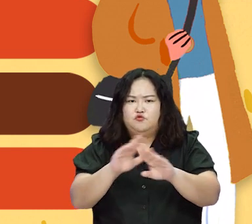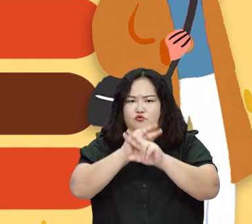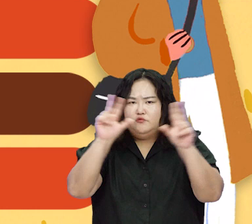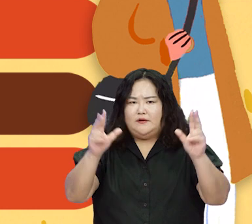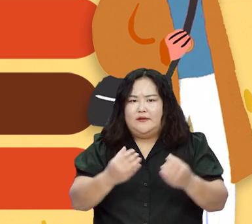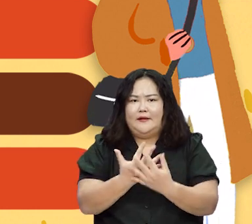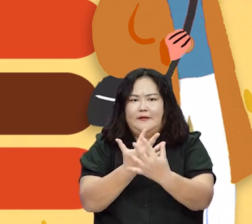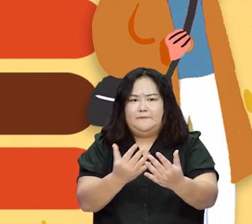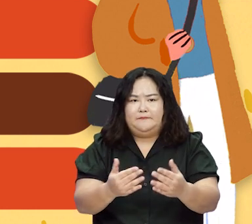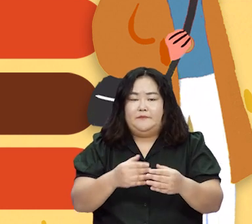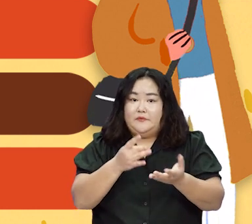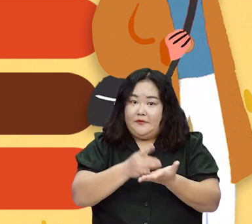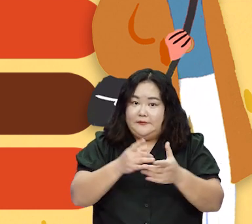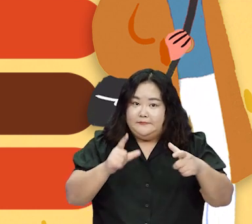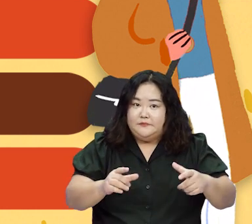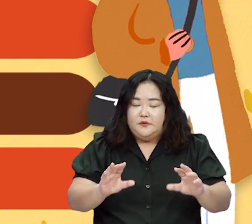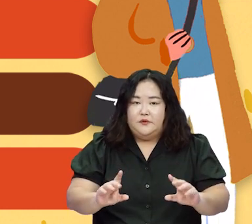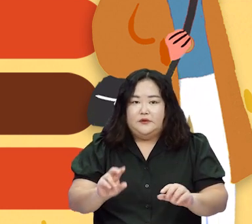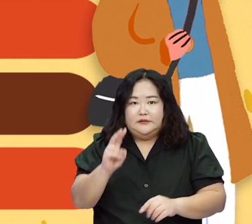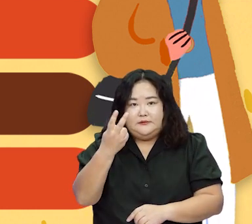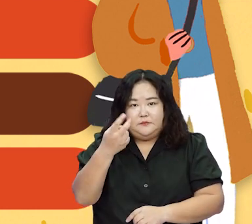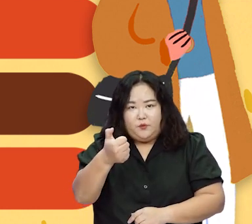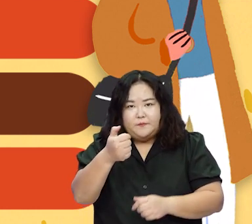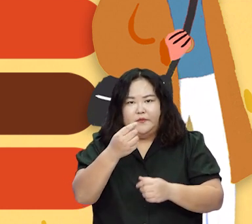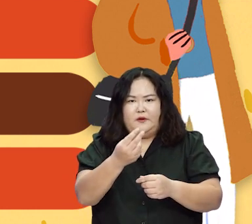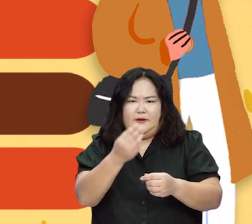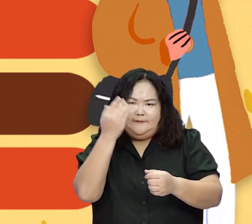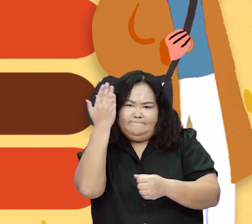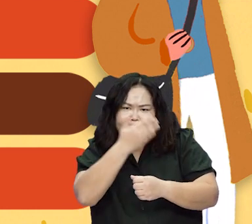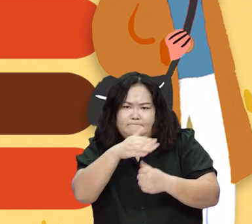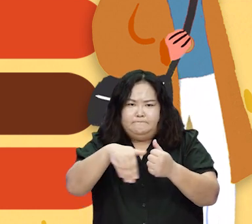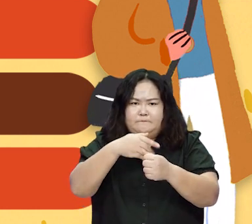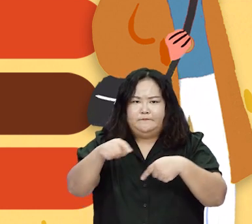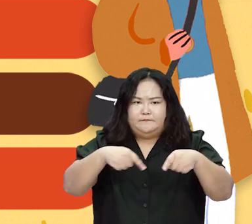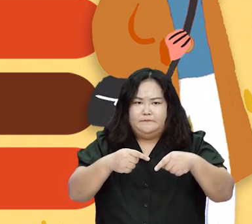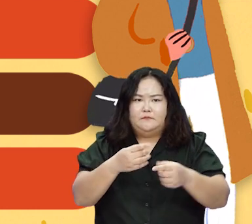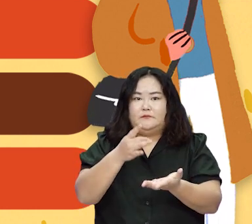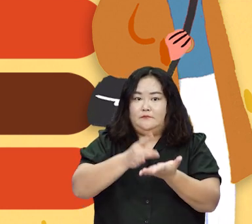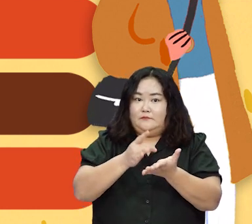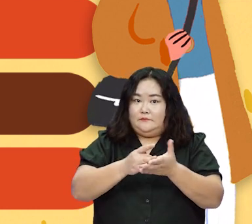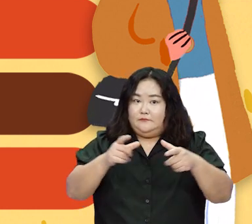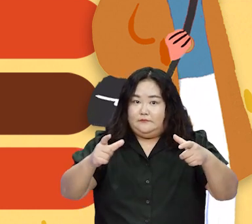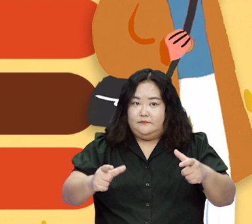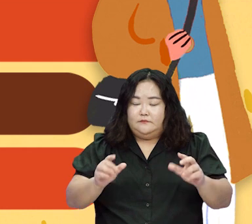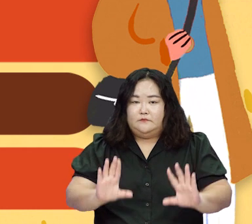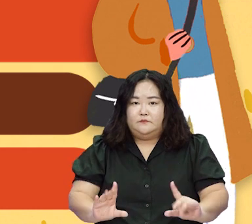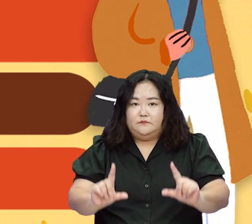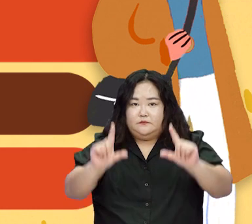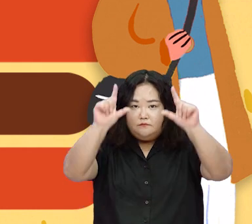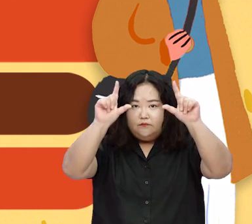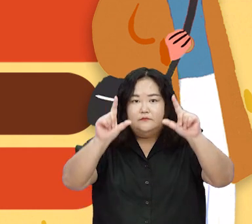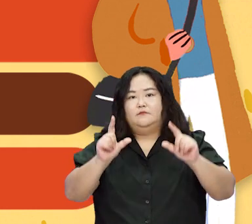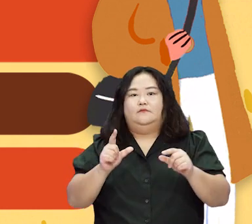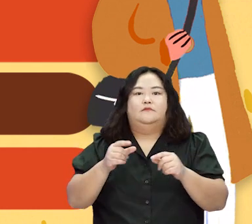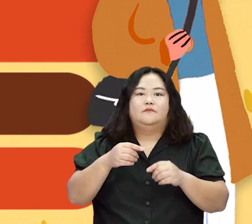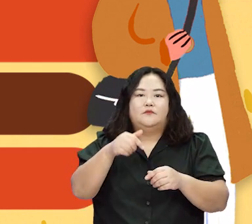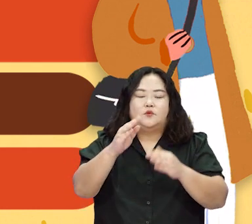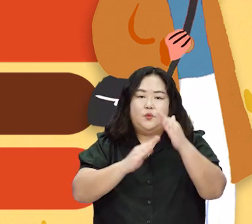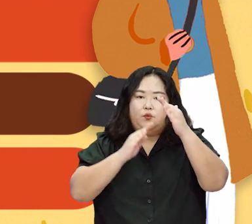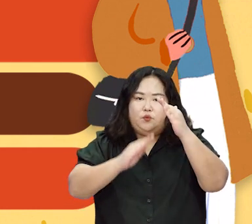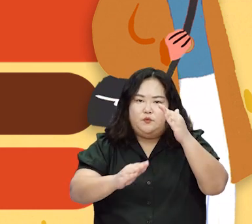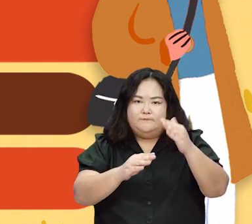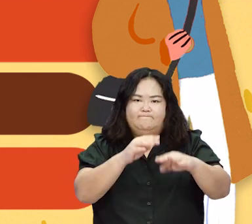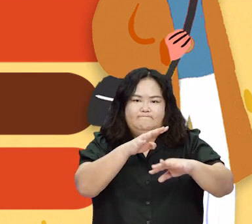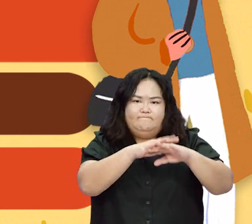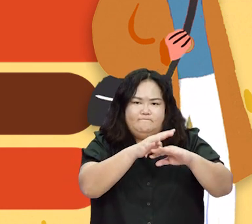진행됐습니다 천시가 50년 탄소 립 실현을 위한 정책 수립에 나섰습니다 천시가 2023년 산